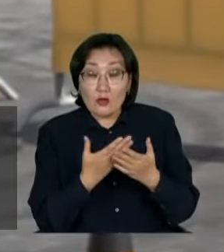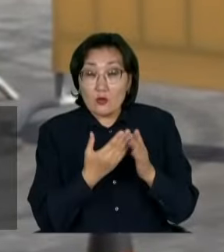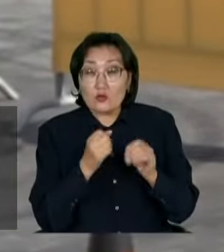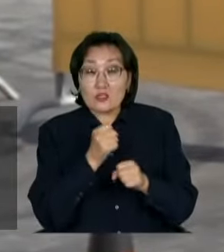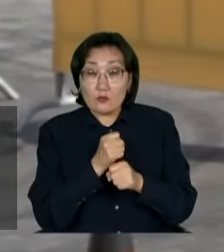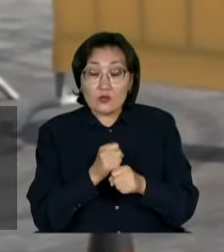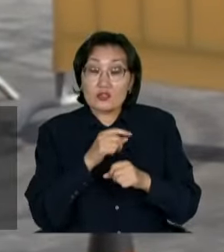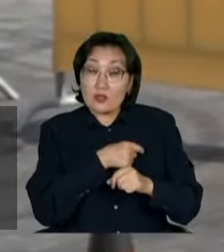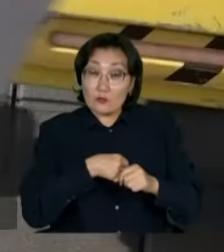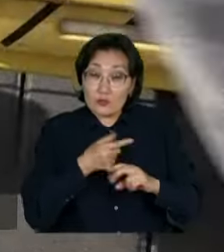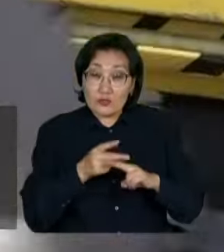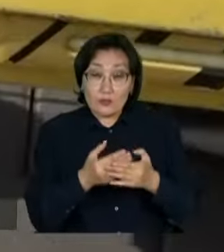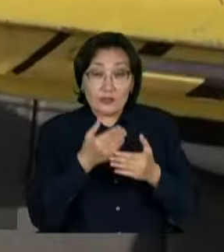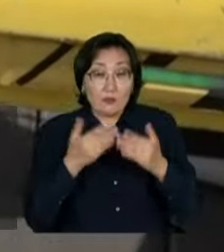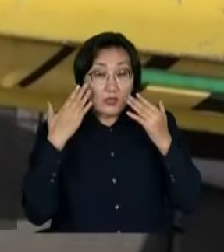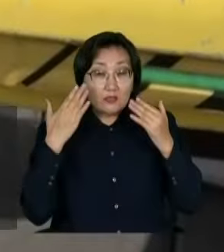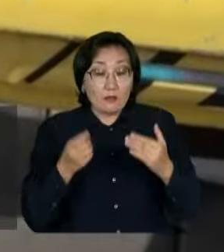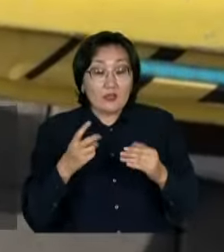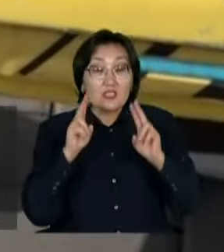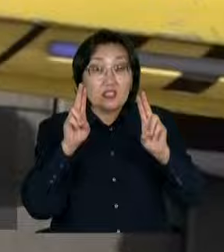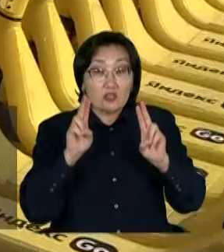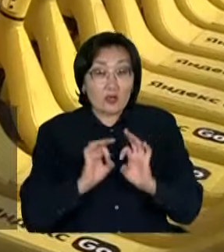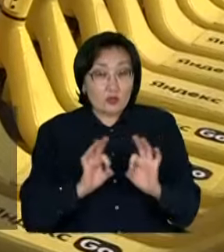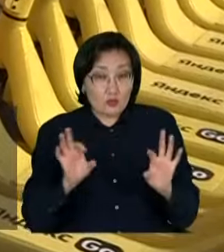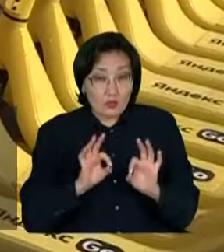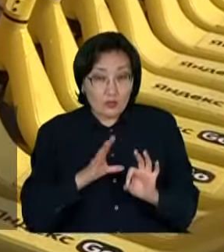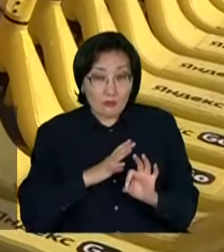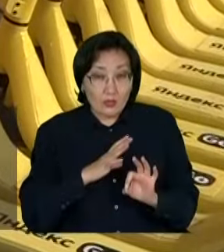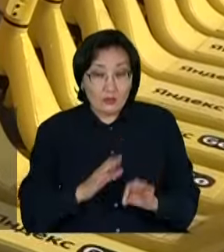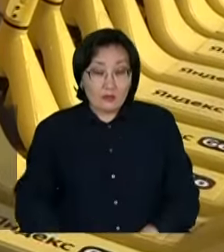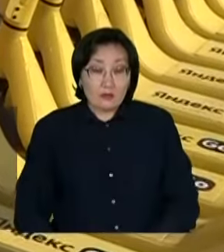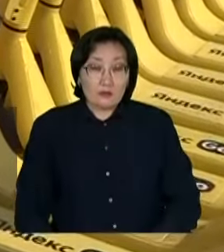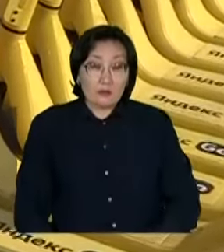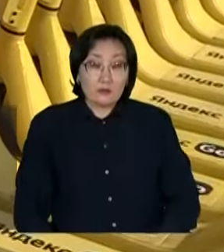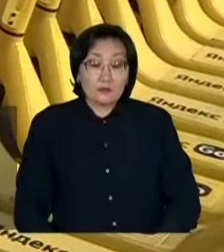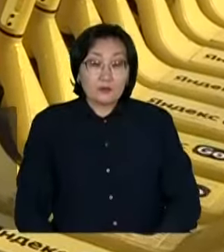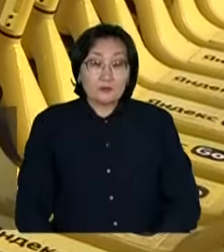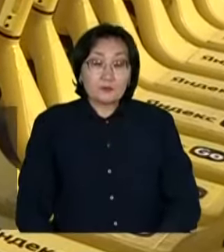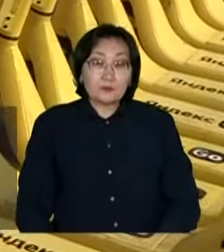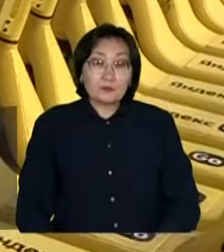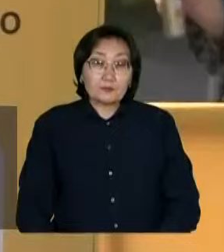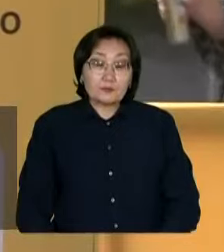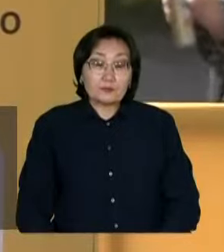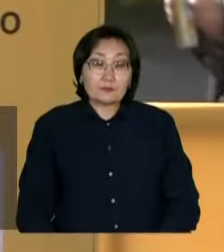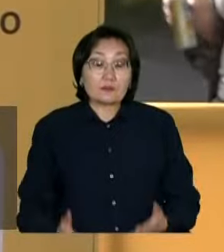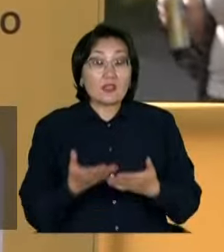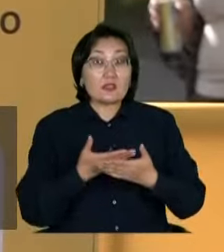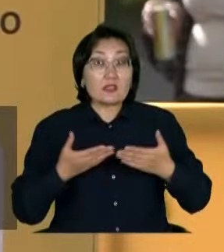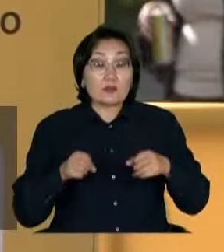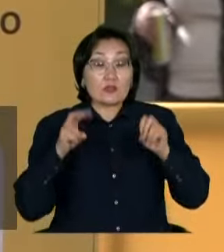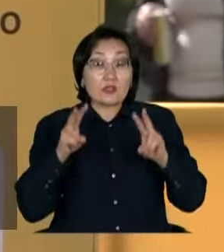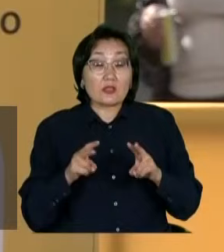шықтым. Нұсқаушылар осыған дейін білмеген біраз ережелерді түсіндіріп өтті. Зона, она максимально приближена к городским условиям. Біздің